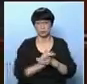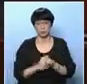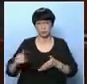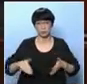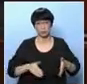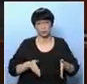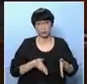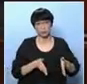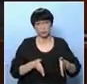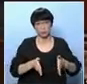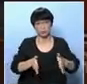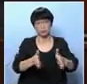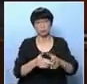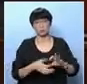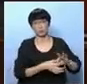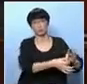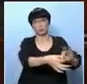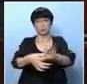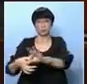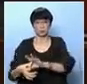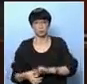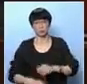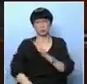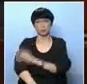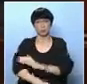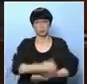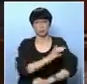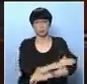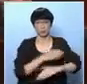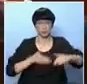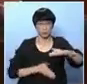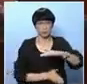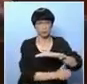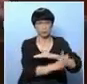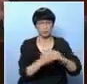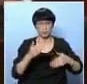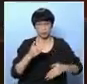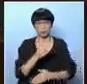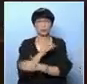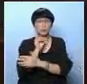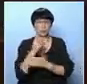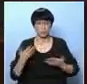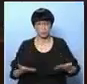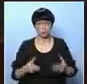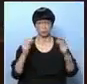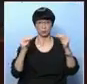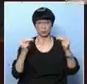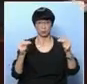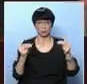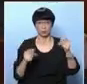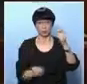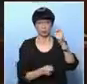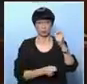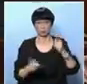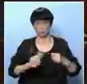好佢，然后贯穿两边起条隧道，好似而家我哋香港去香港仔隧道、铜锣湾，